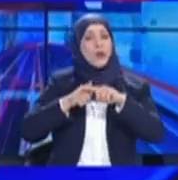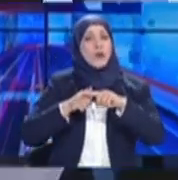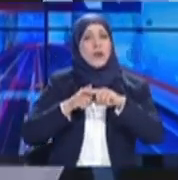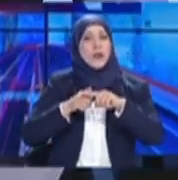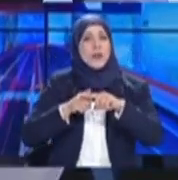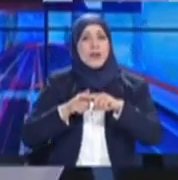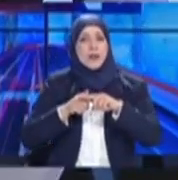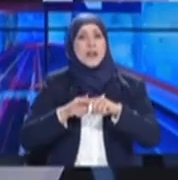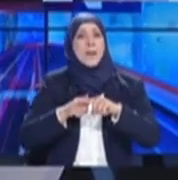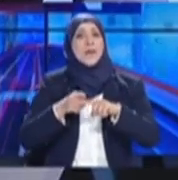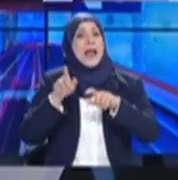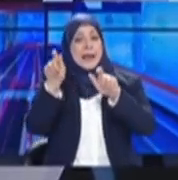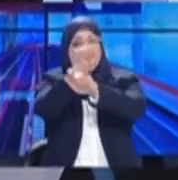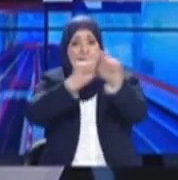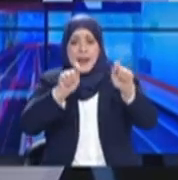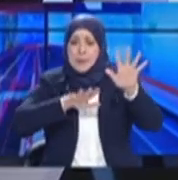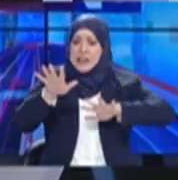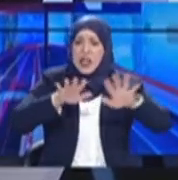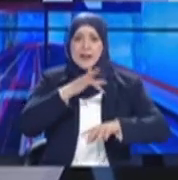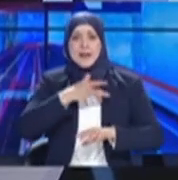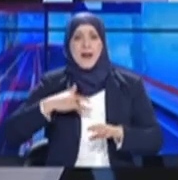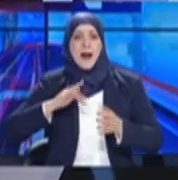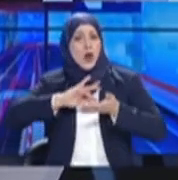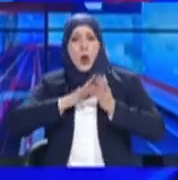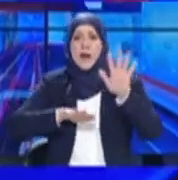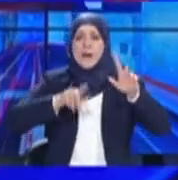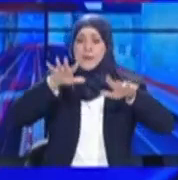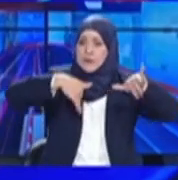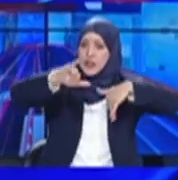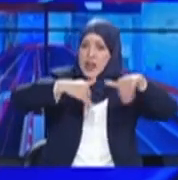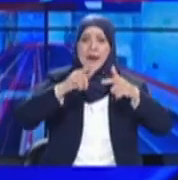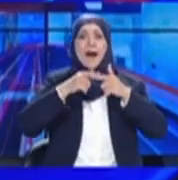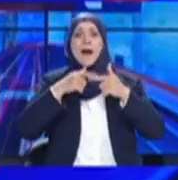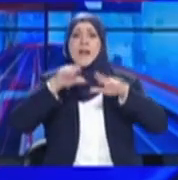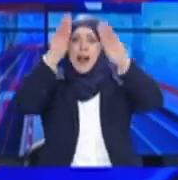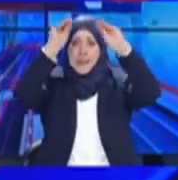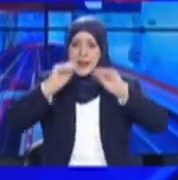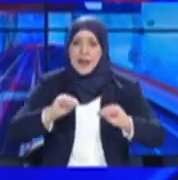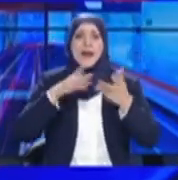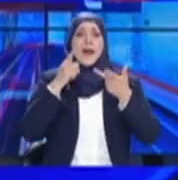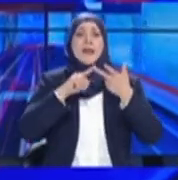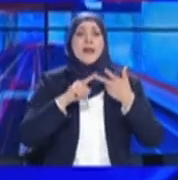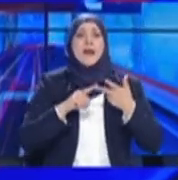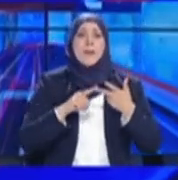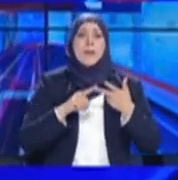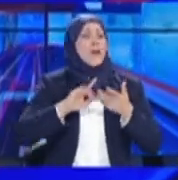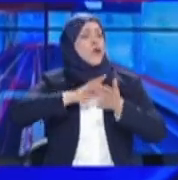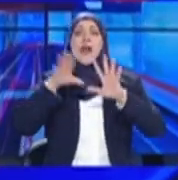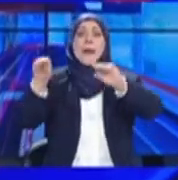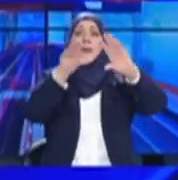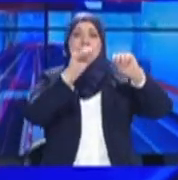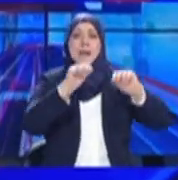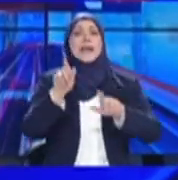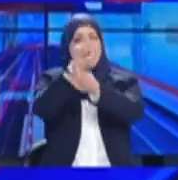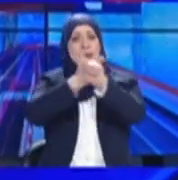على الاكل الصحي يشوفوا فيه في الشارع نشوف فيه في الميزانيات نشوفوا في اه جميع ال ال